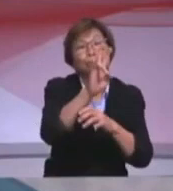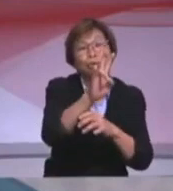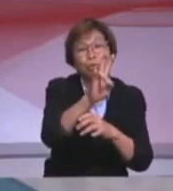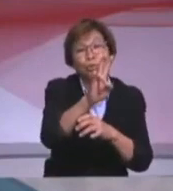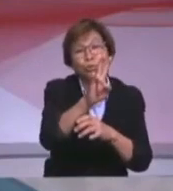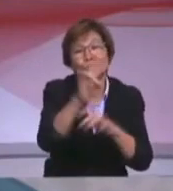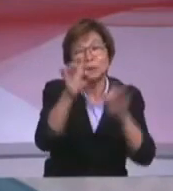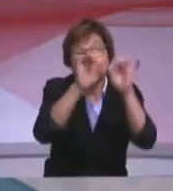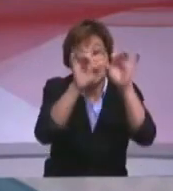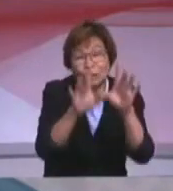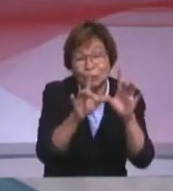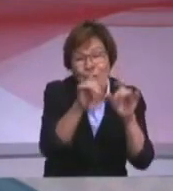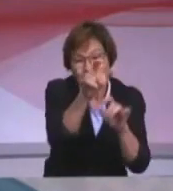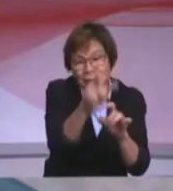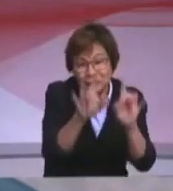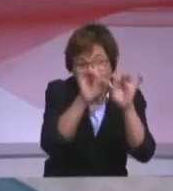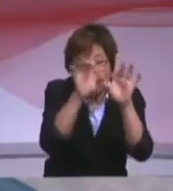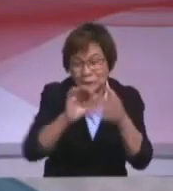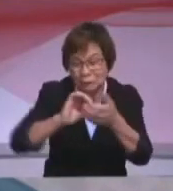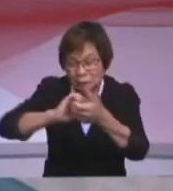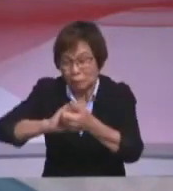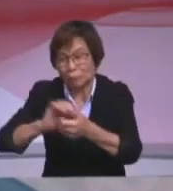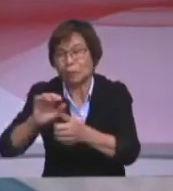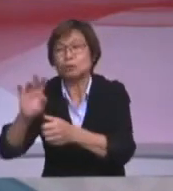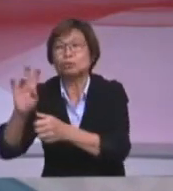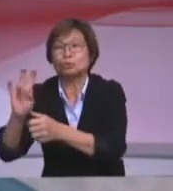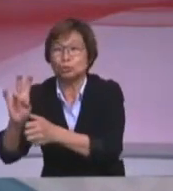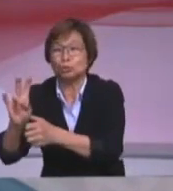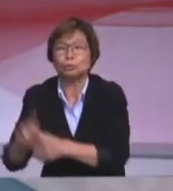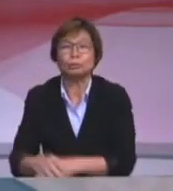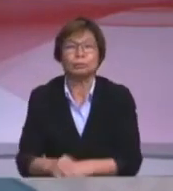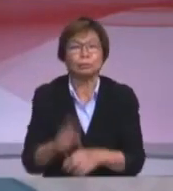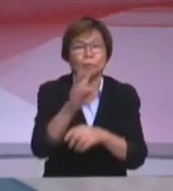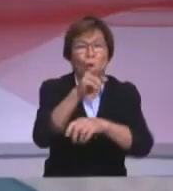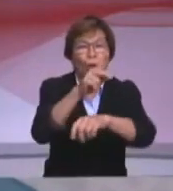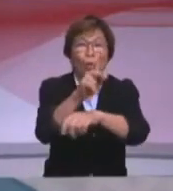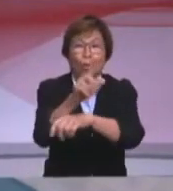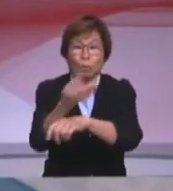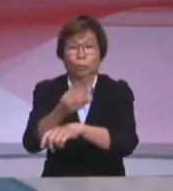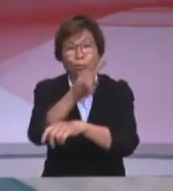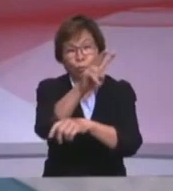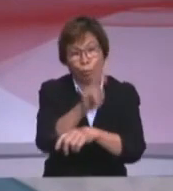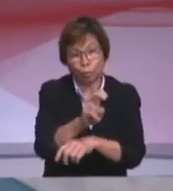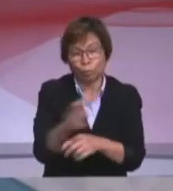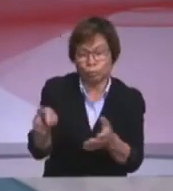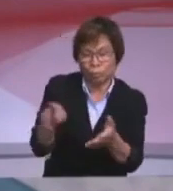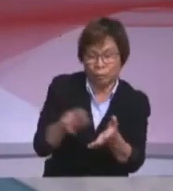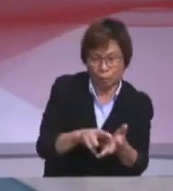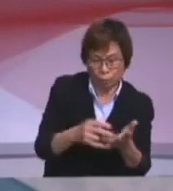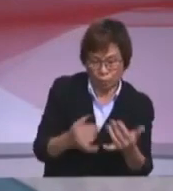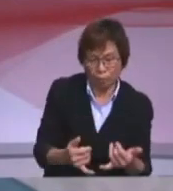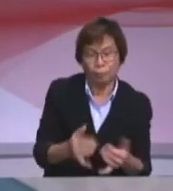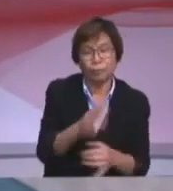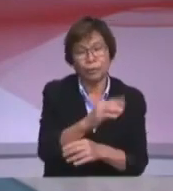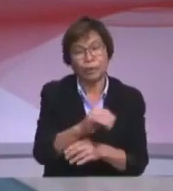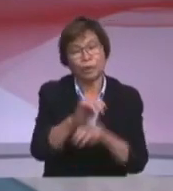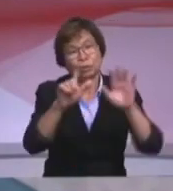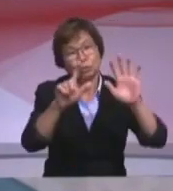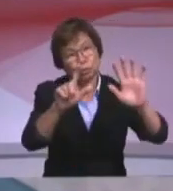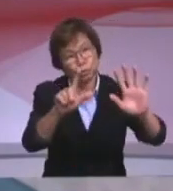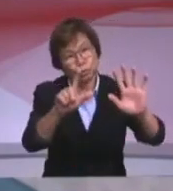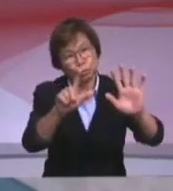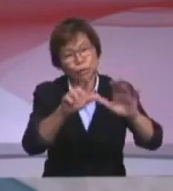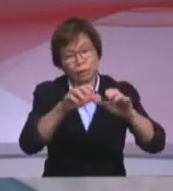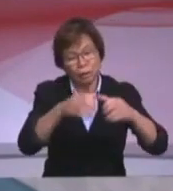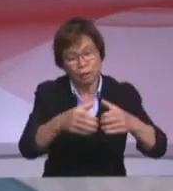daripada saringan kontak rapat kes positif. Di wilayah Persekutuan Kuala Lumpur, 20 kes telah dilaporkan, iaitu 7 kes